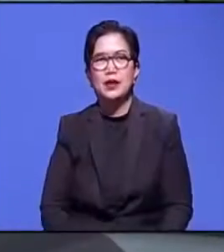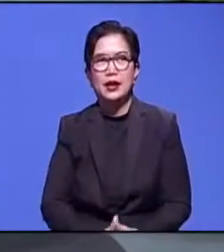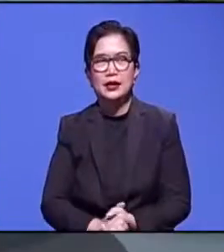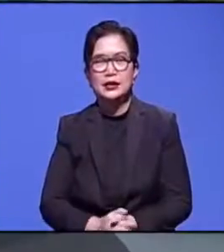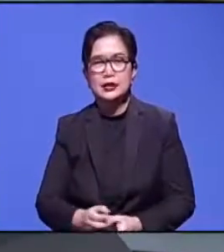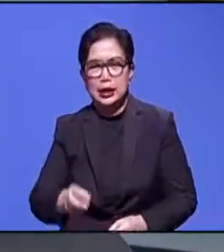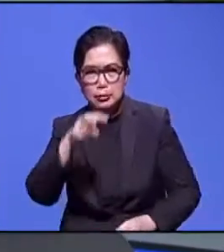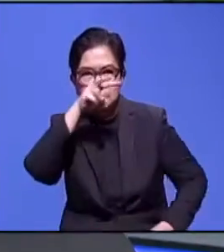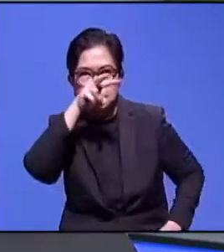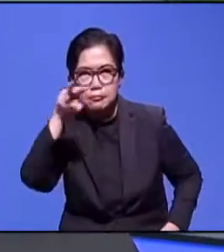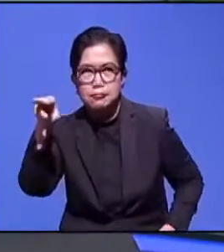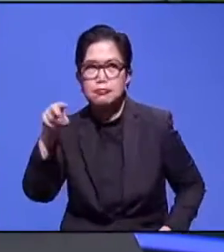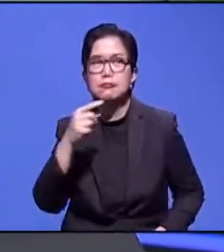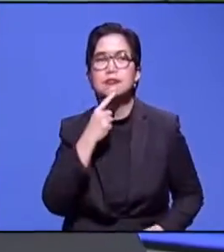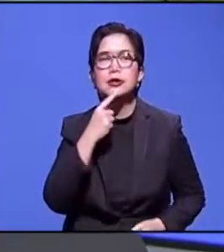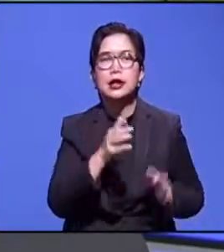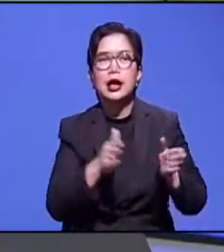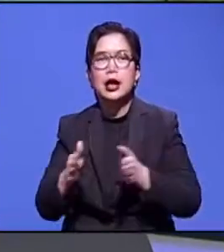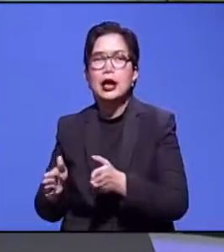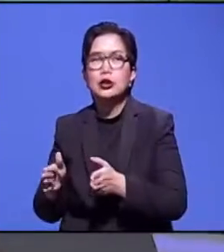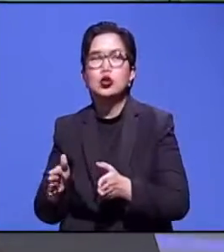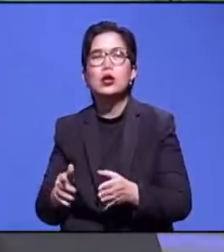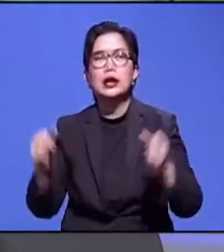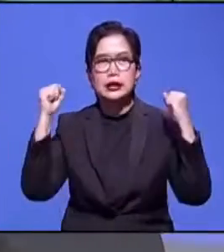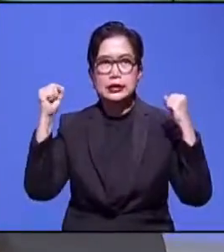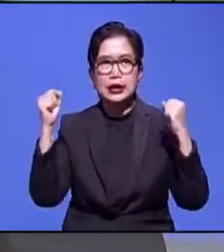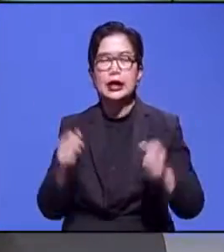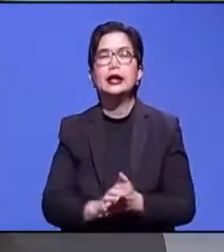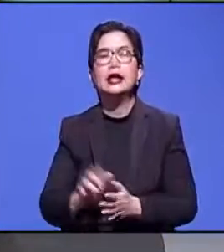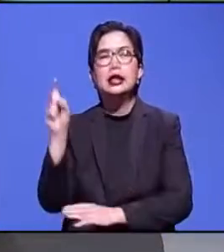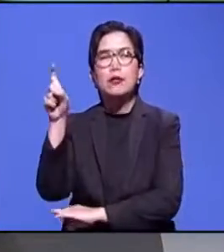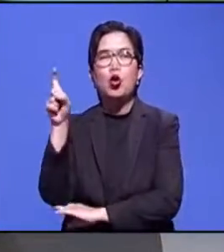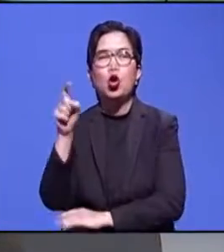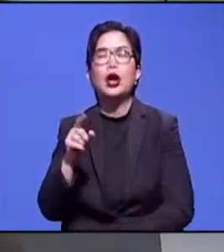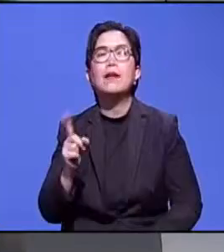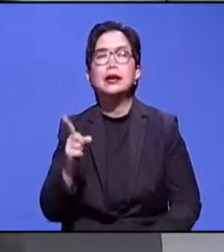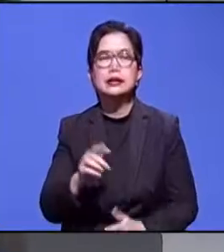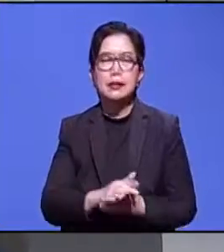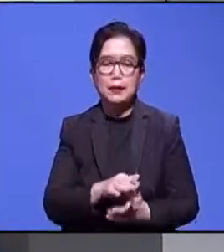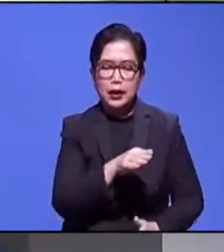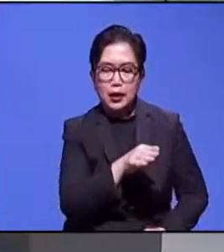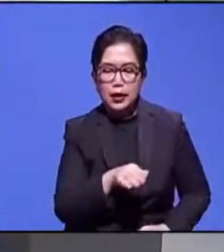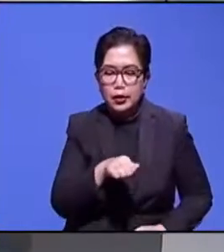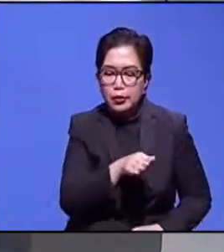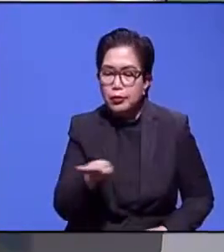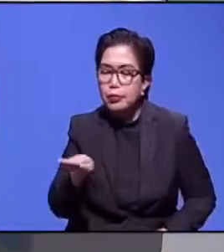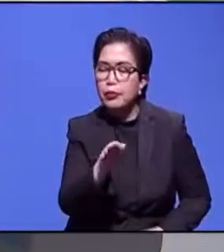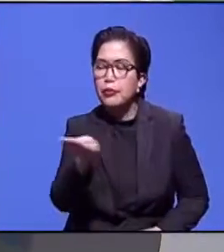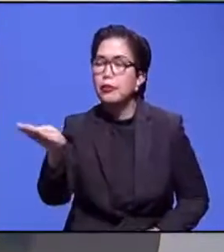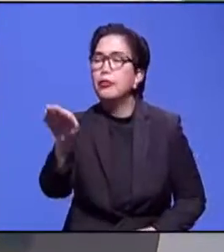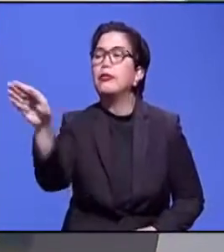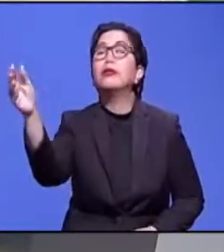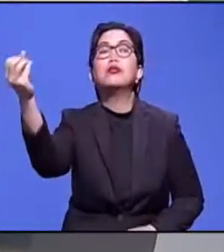Operasi rutin justisi di Simpang Gadok, Kabupaten Bogor, Jawa Barat digelar pagi tadi lantaran arus wisata puncak kembali